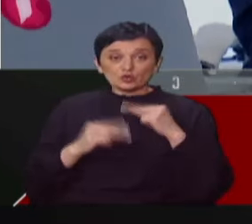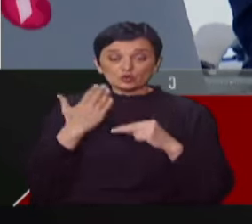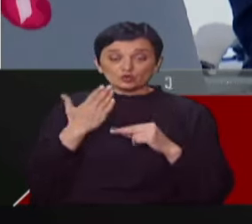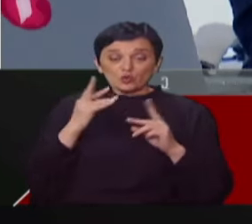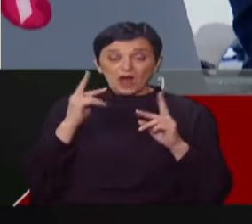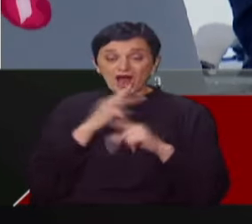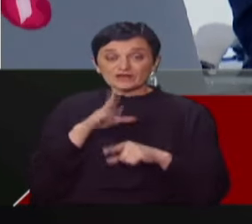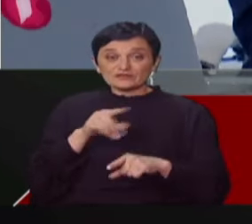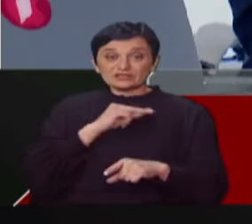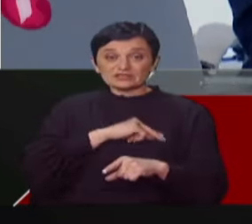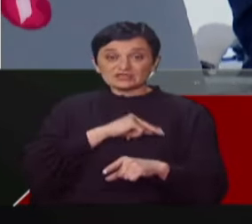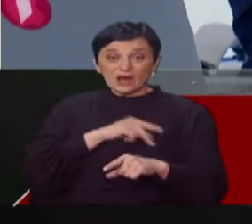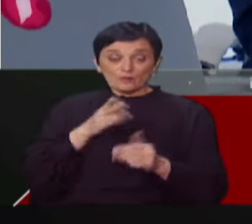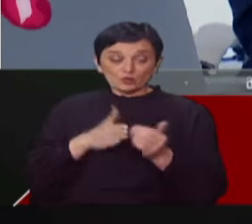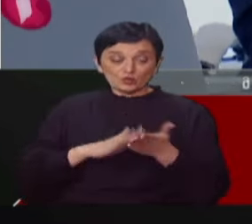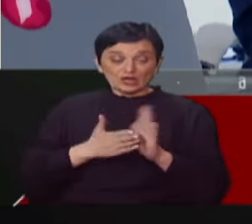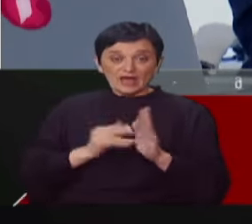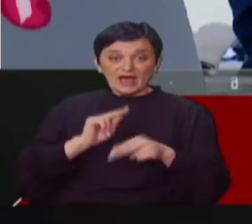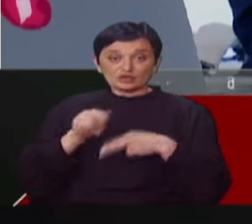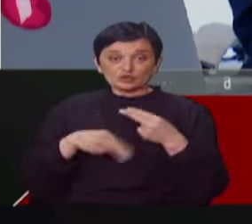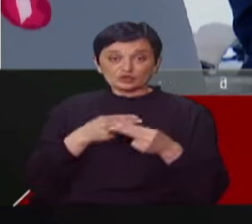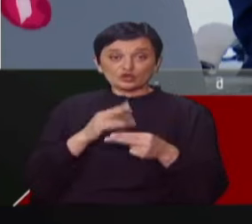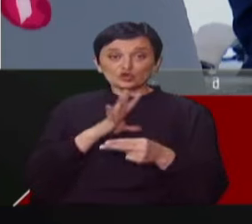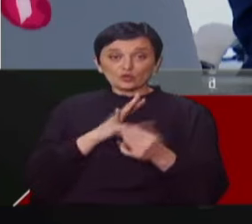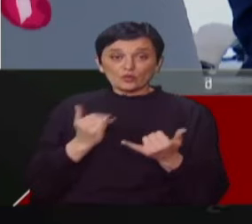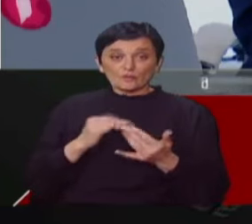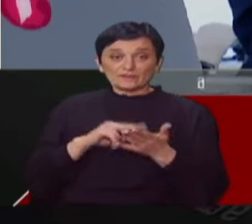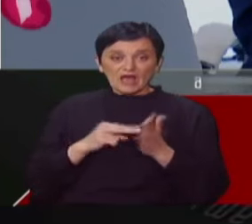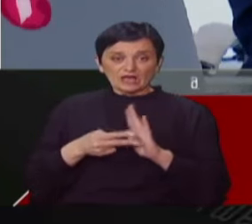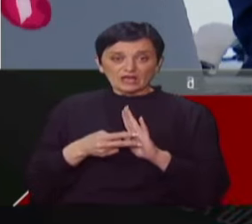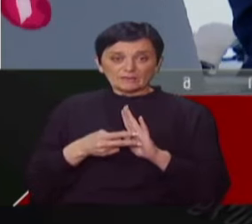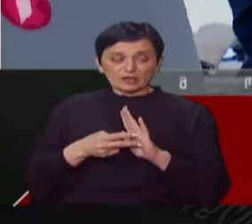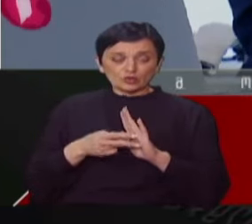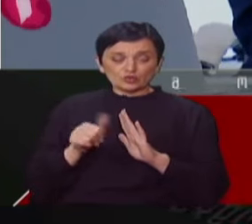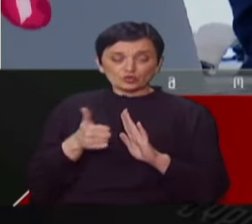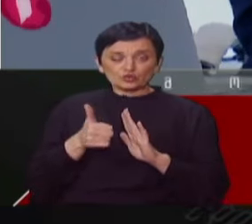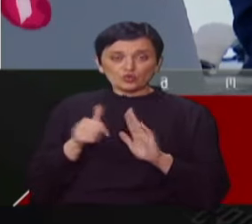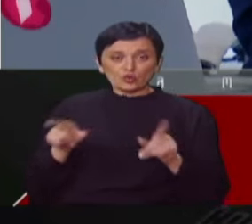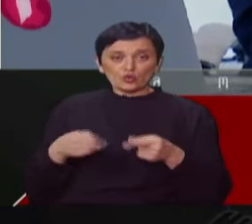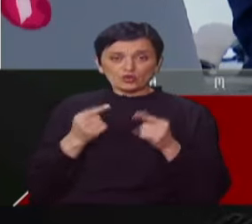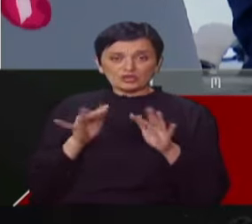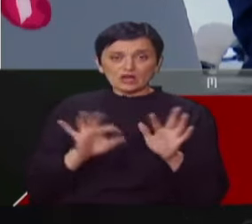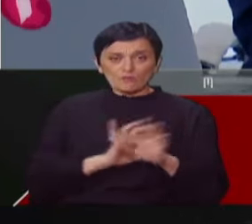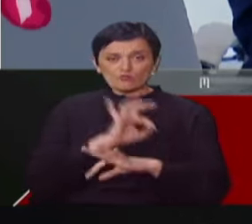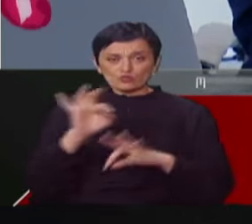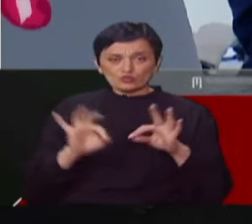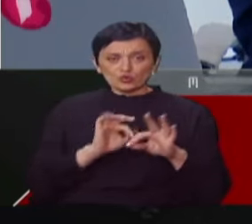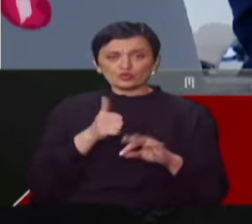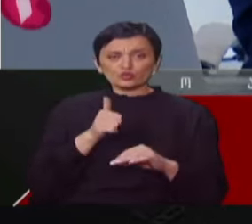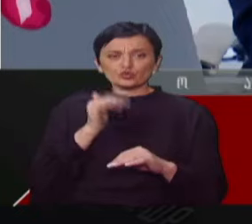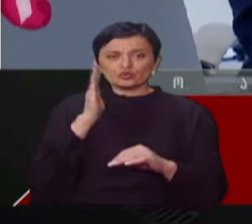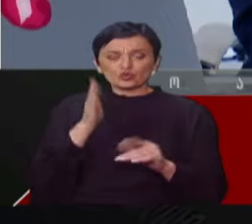ამ სამუშაოების დასრულება, ხელშეკრულებით დღის იყო დაგეგმილი. Როგორ განხორციელდა ეს პროექტი და როგორი